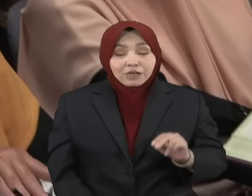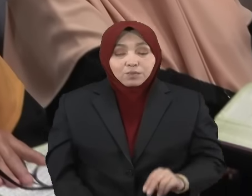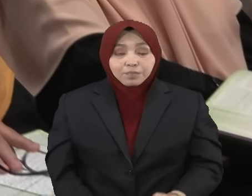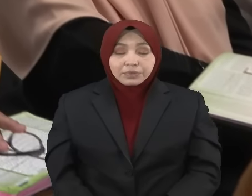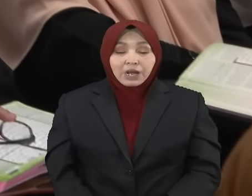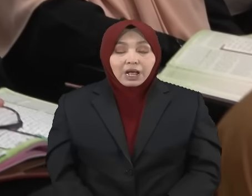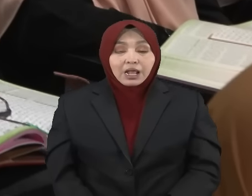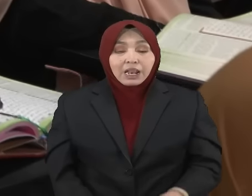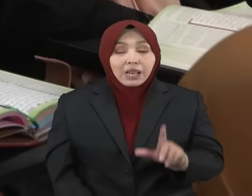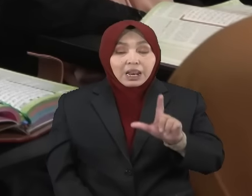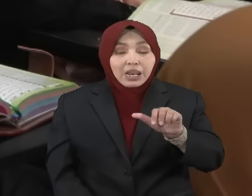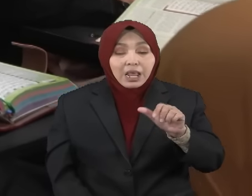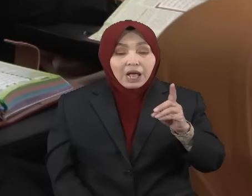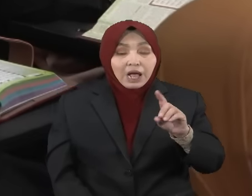syak. Lahadakum.